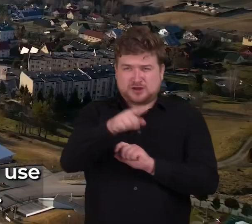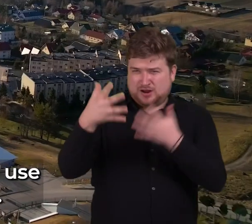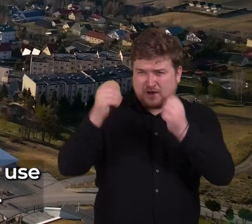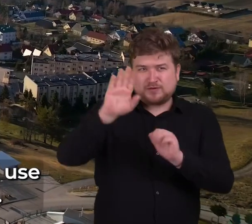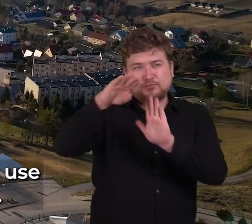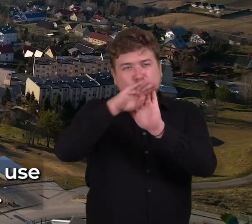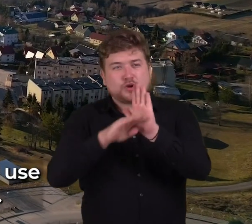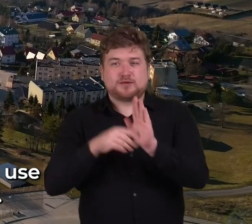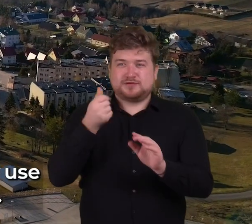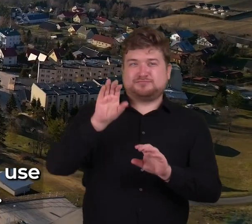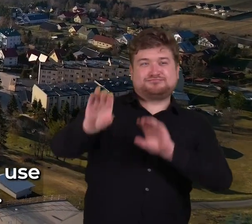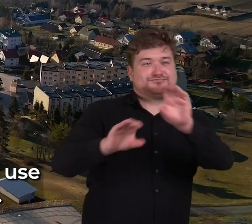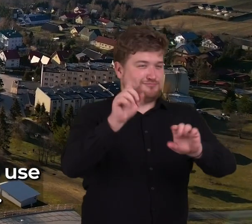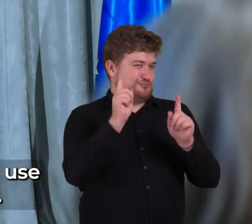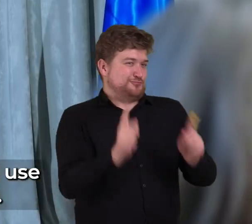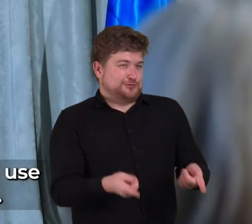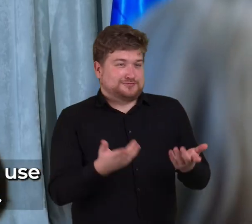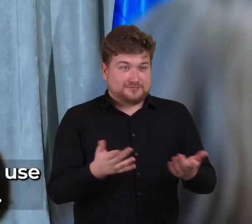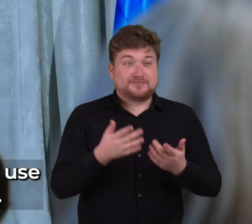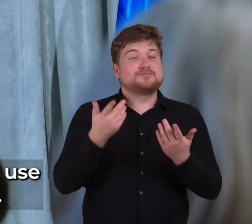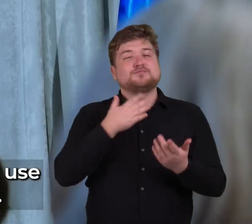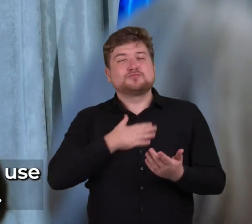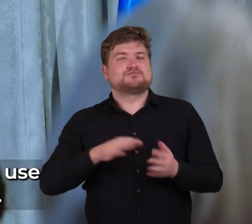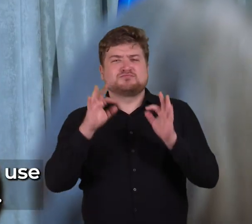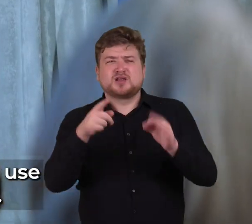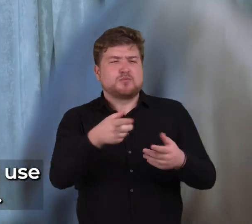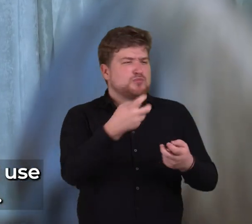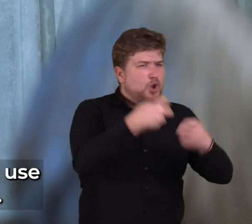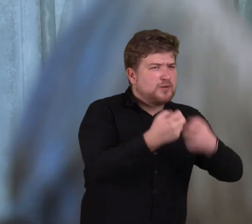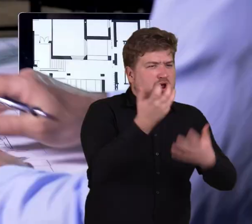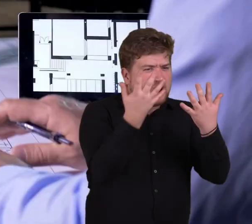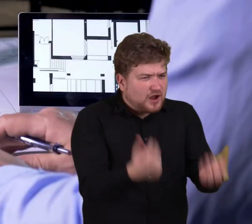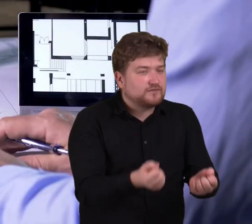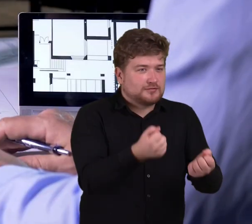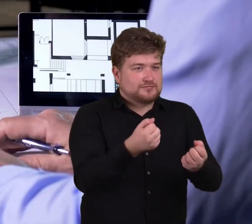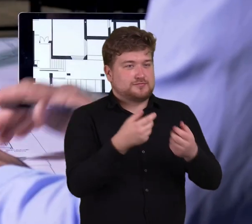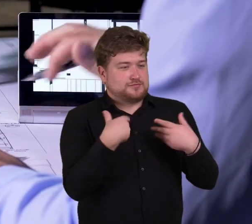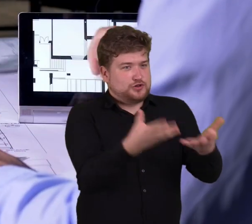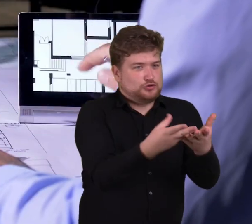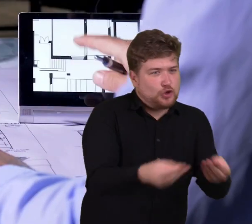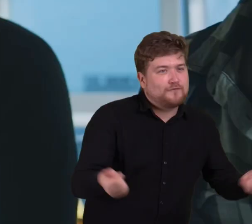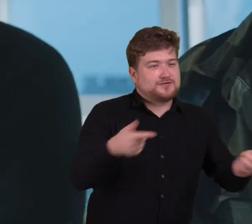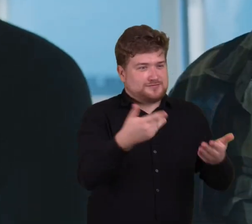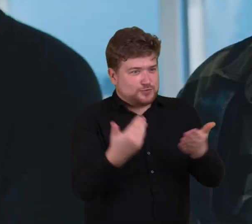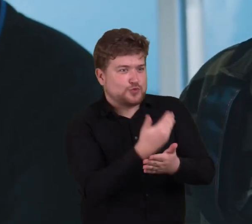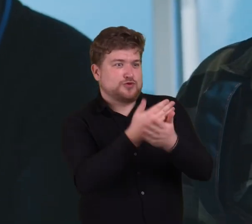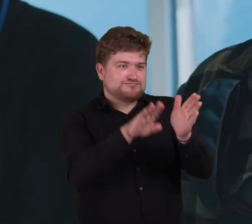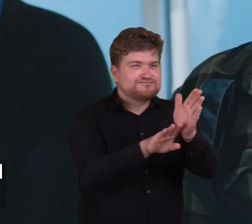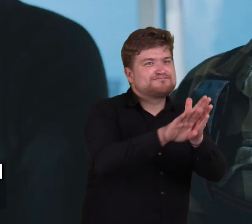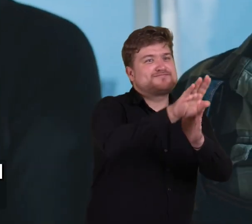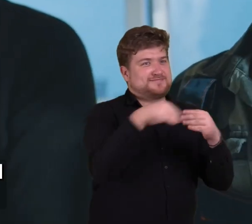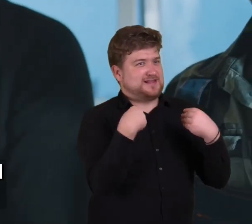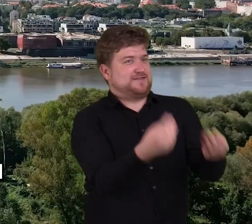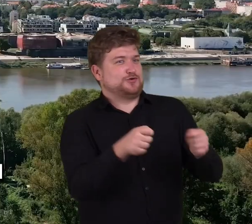inwestycji, by rozwiązywać konkretne problemy i wykorzystywać szanse na rozwój. Temu celowi służą instrumenty